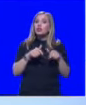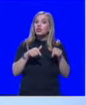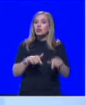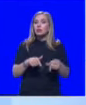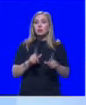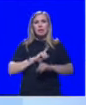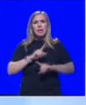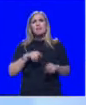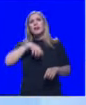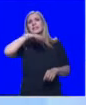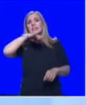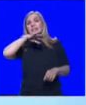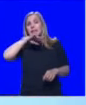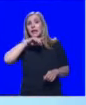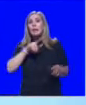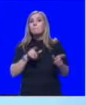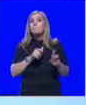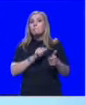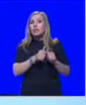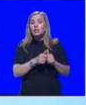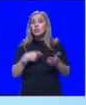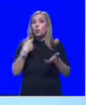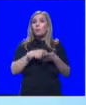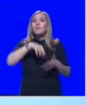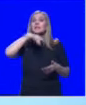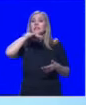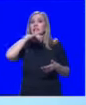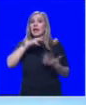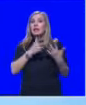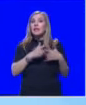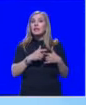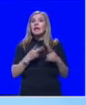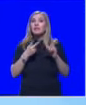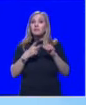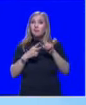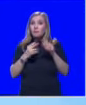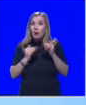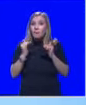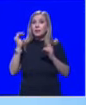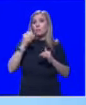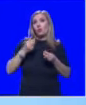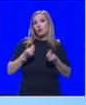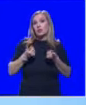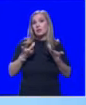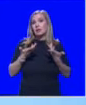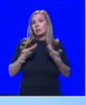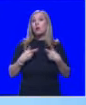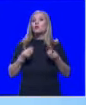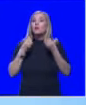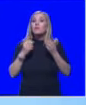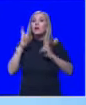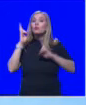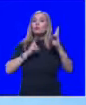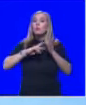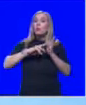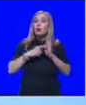рационално. Това са остарели машини. Купуваме стара техника на два пъти по-високи цени. Рационалното е това, което гласуваха по